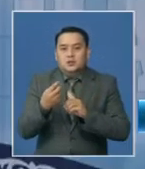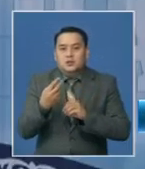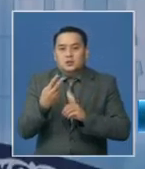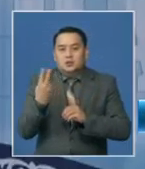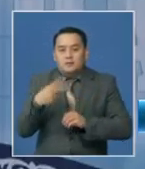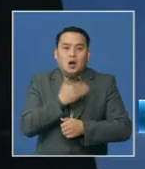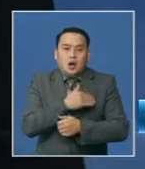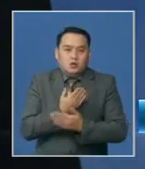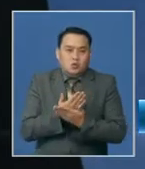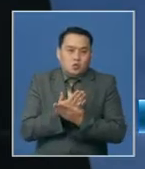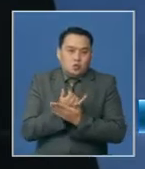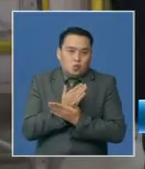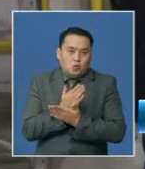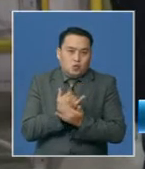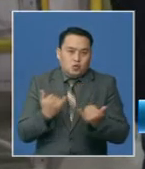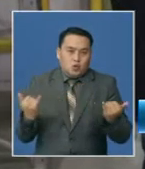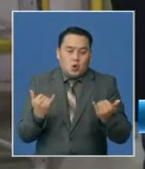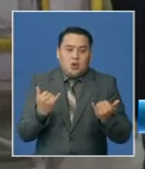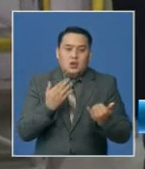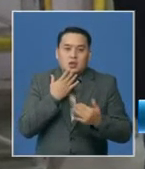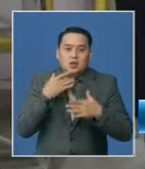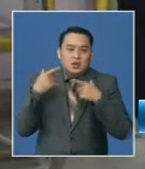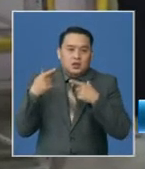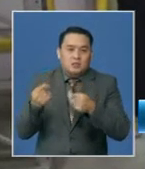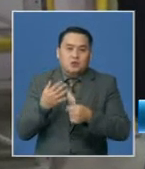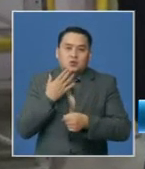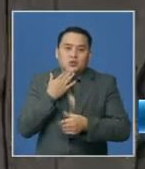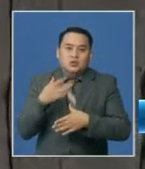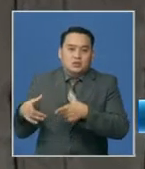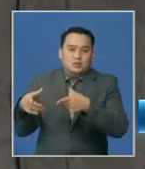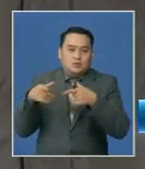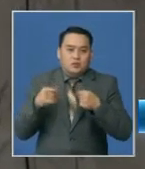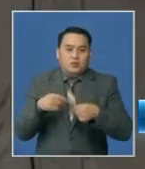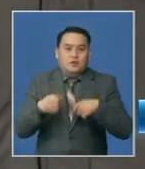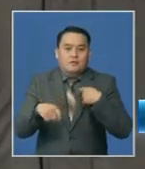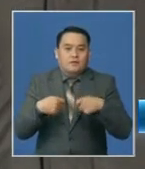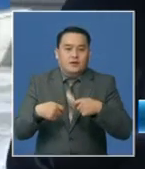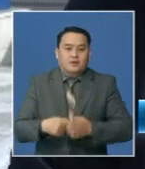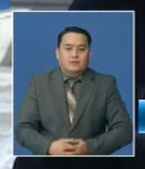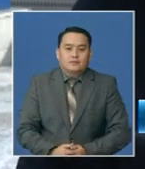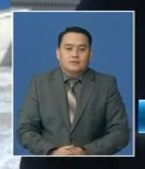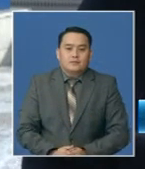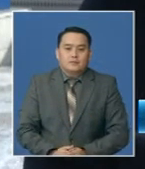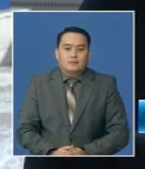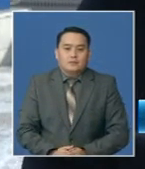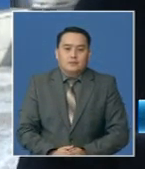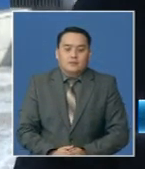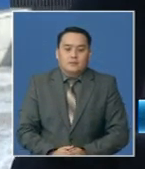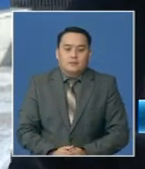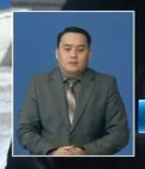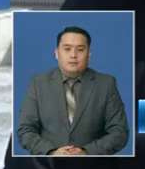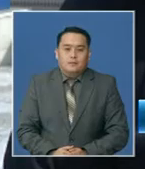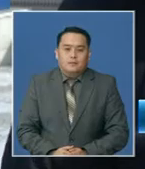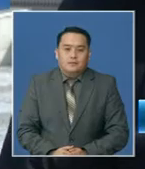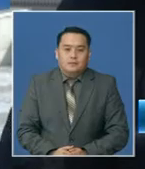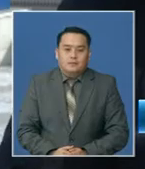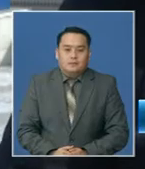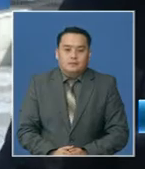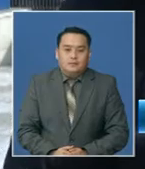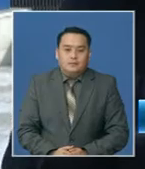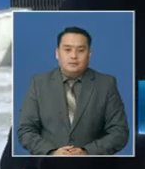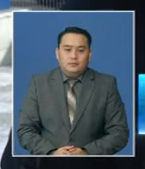К слову, в «Айсберг Алматы» предусмотрена также аренда холодильных помещений. Еще одним плюсом комплекса является его